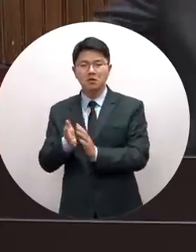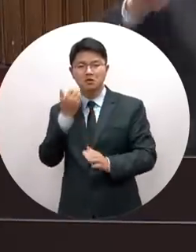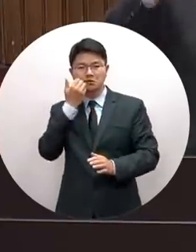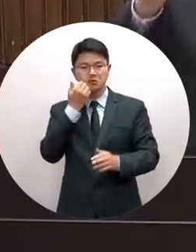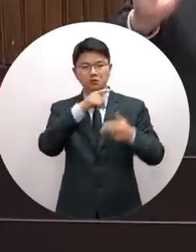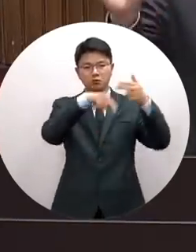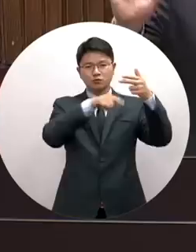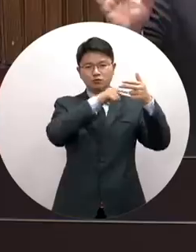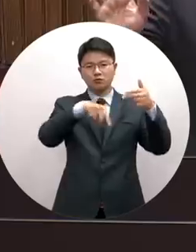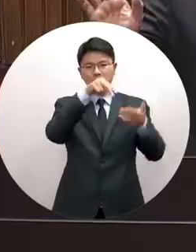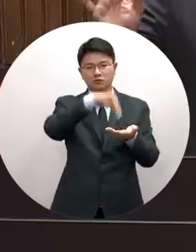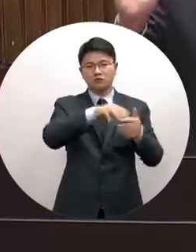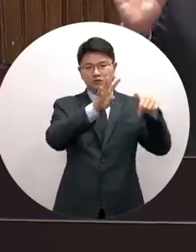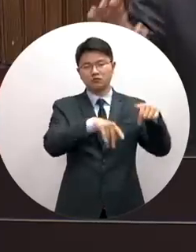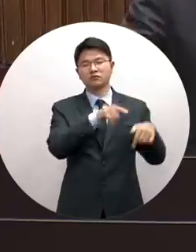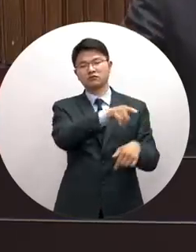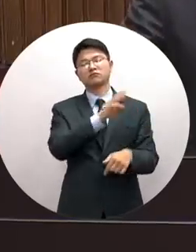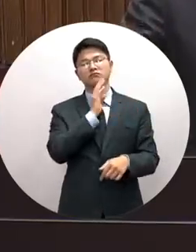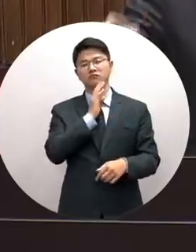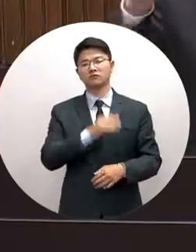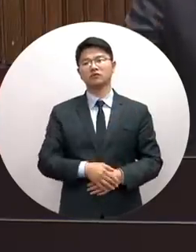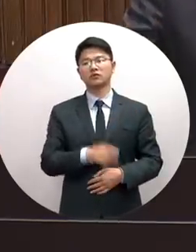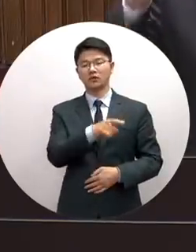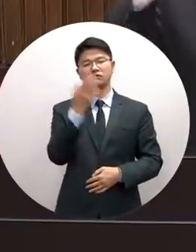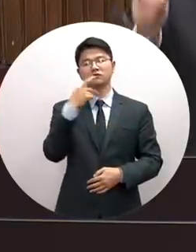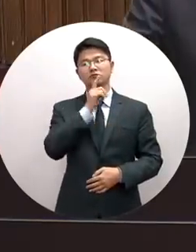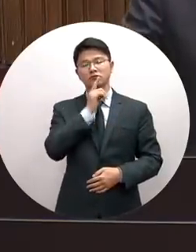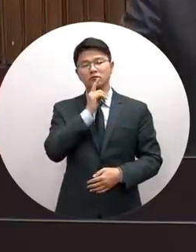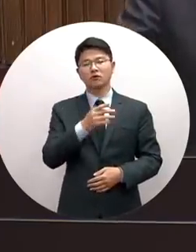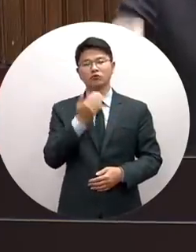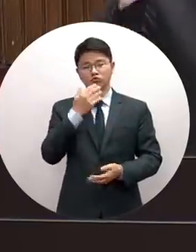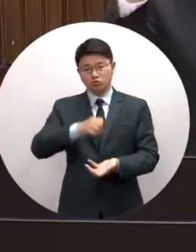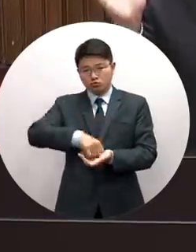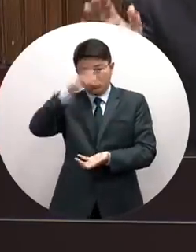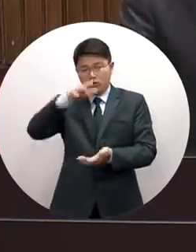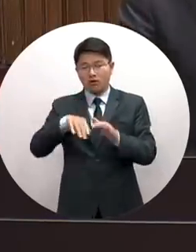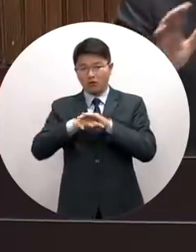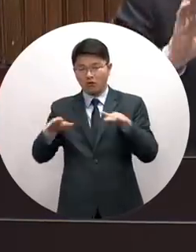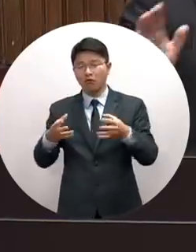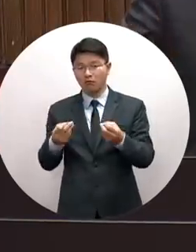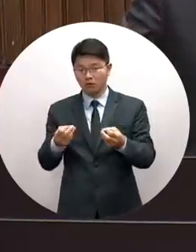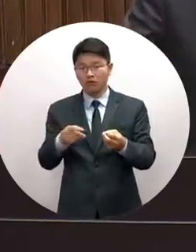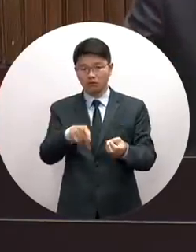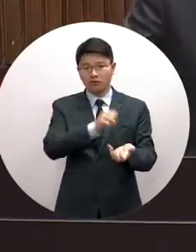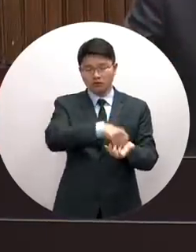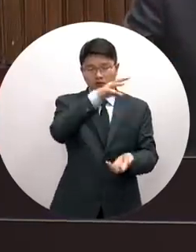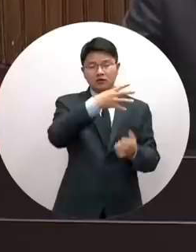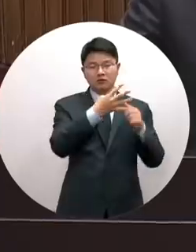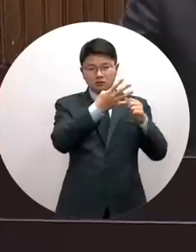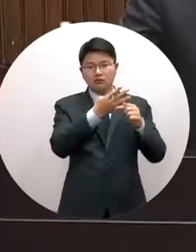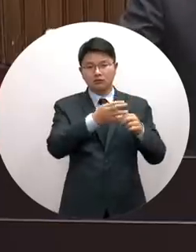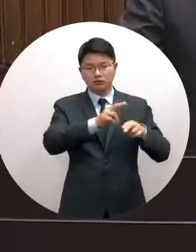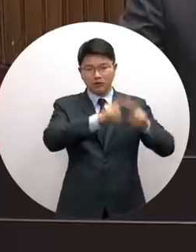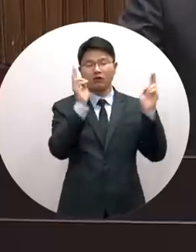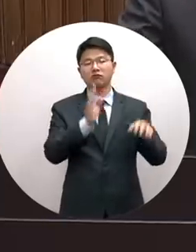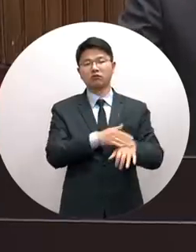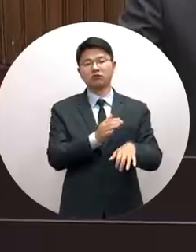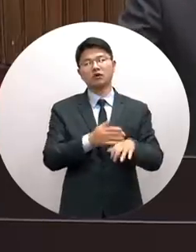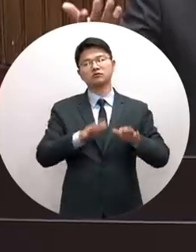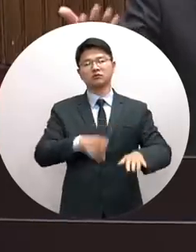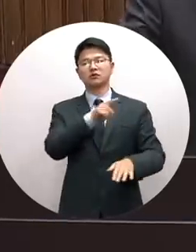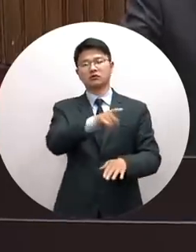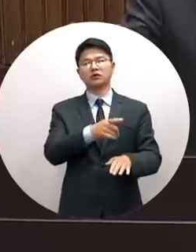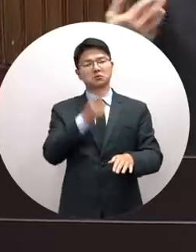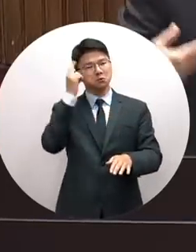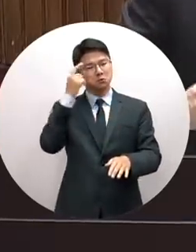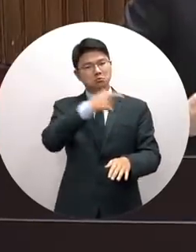讲没有核安就没有核四，就说他在位一天就没有重启核四的问题。现在他要选总统